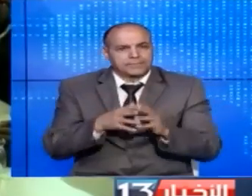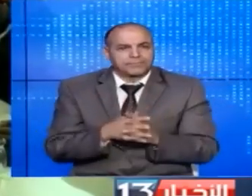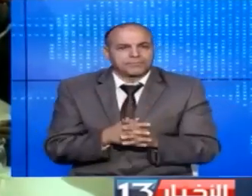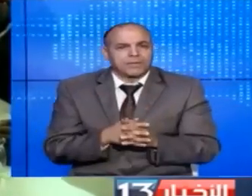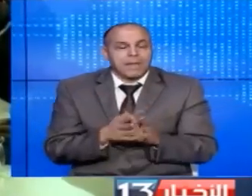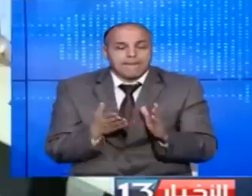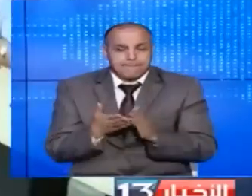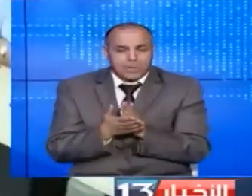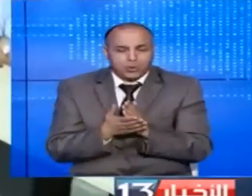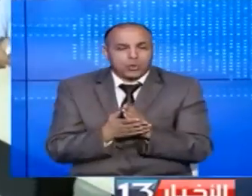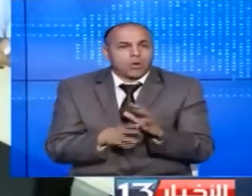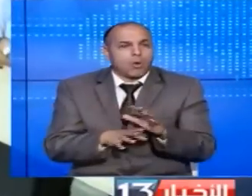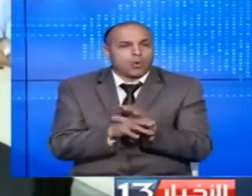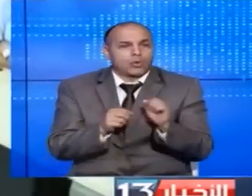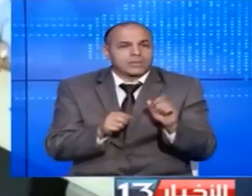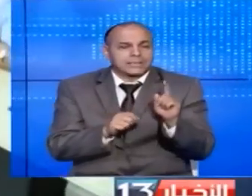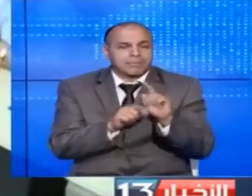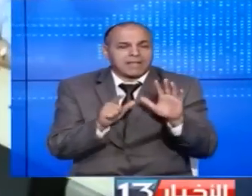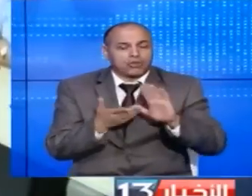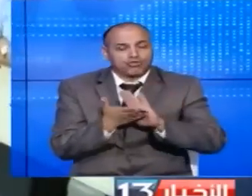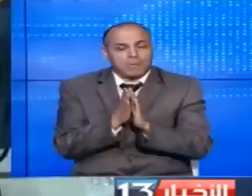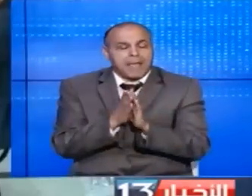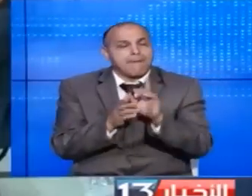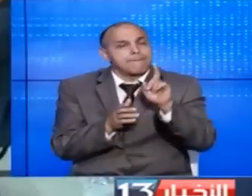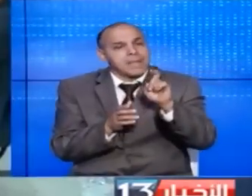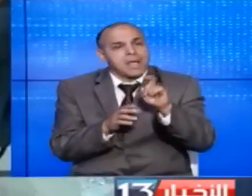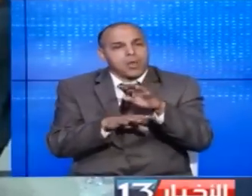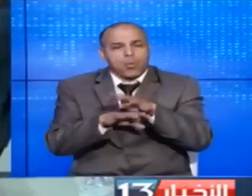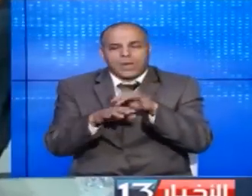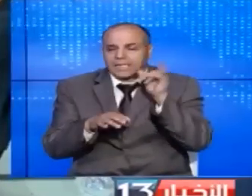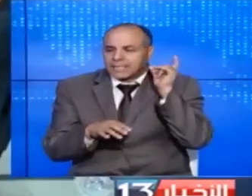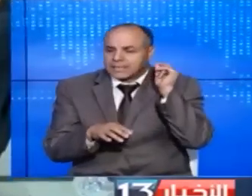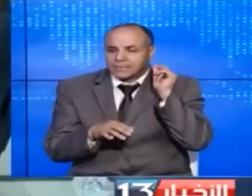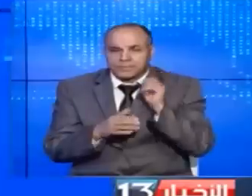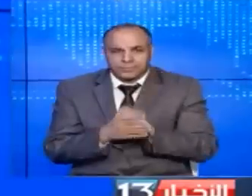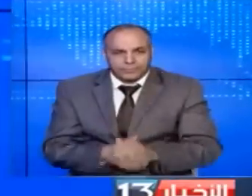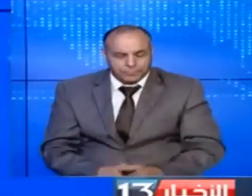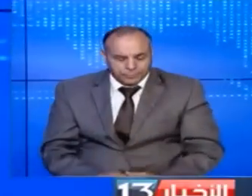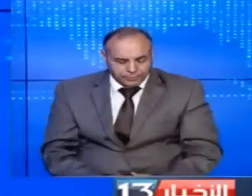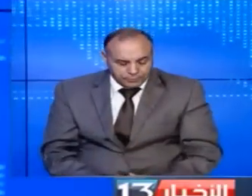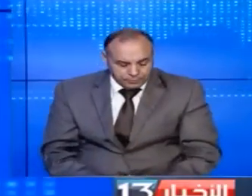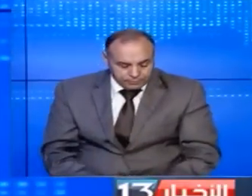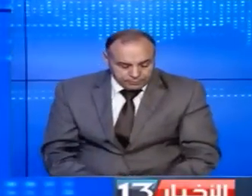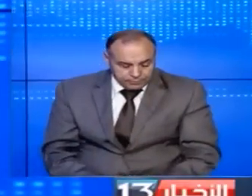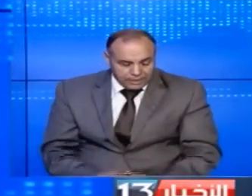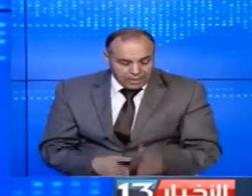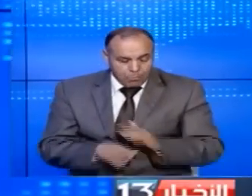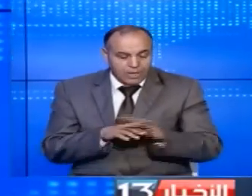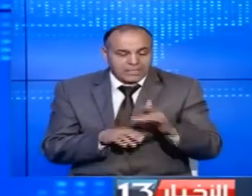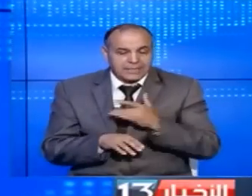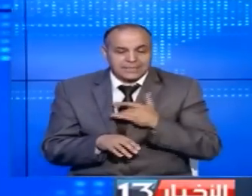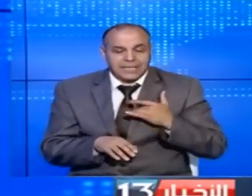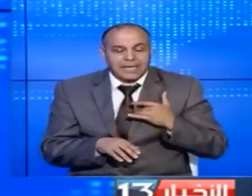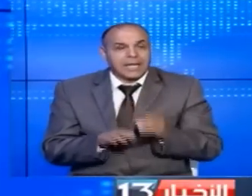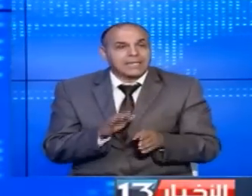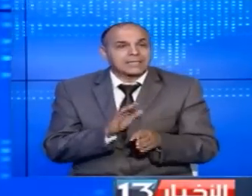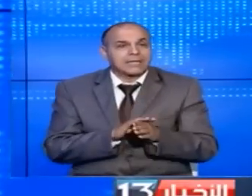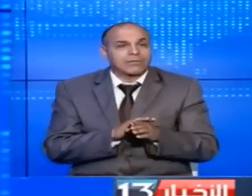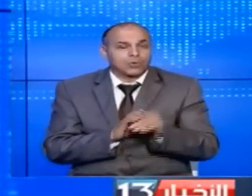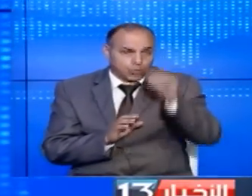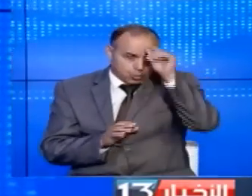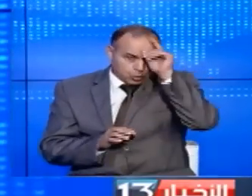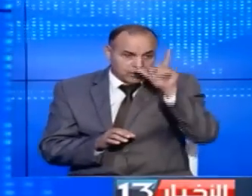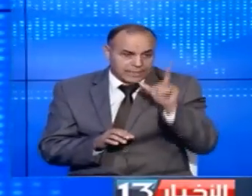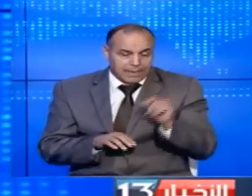مشروع قد يشمل 17 جمعية مائية بولاية القصرين. في شأن صحي، انطلقت في كامل